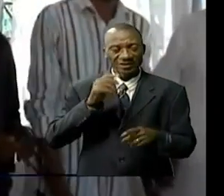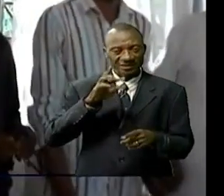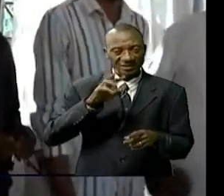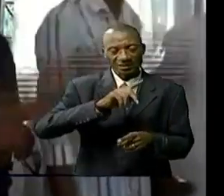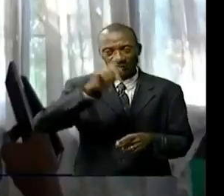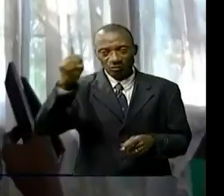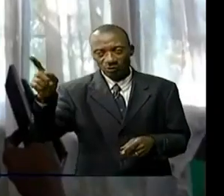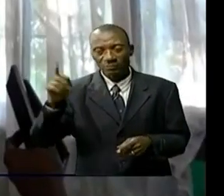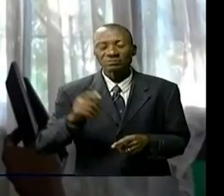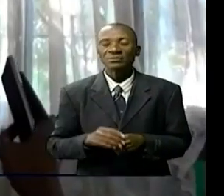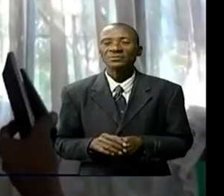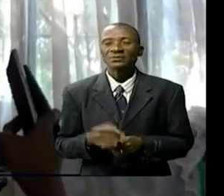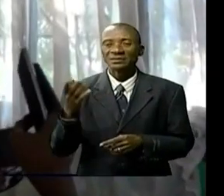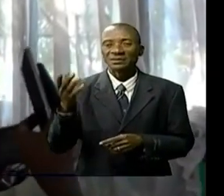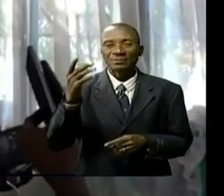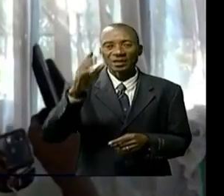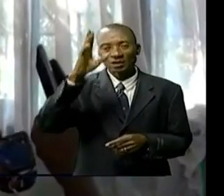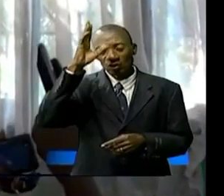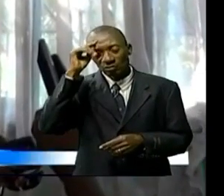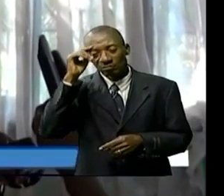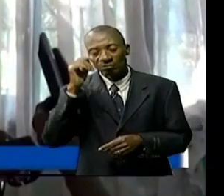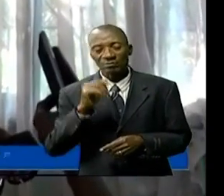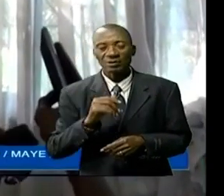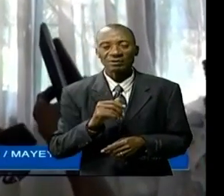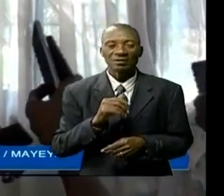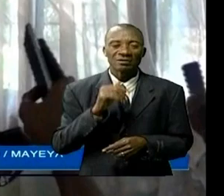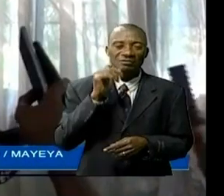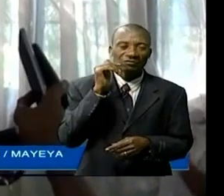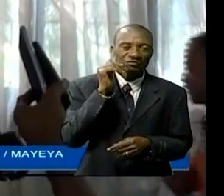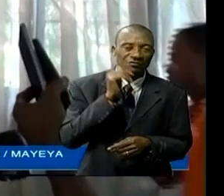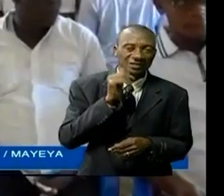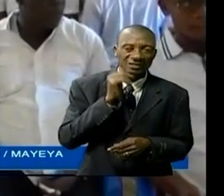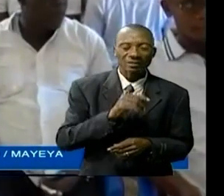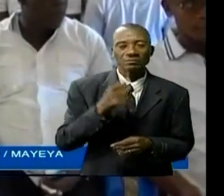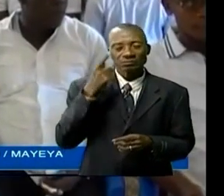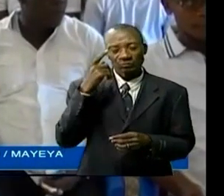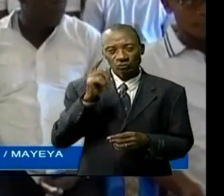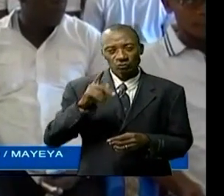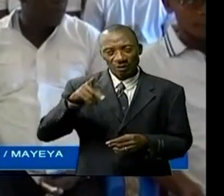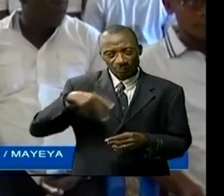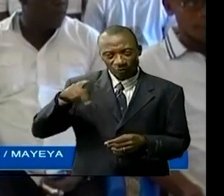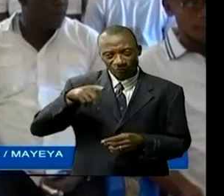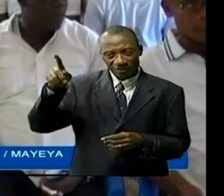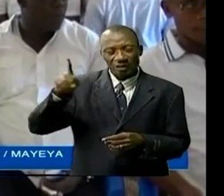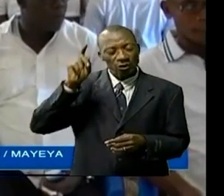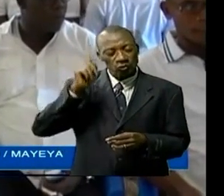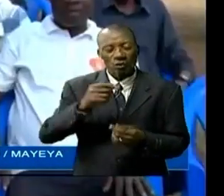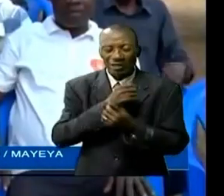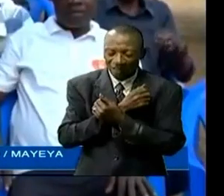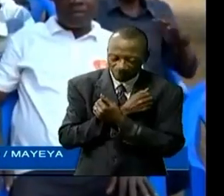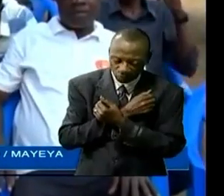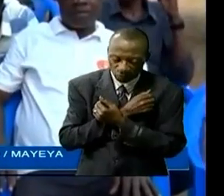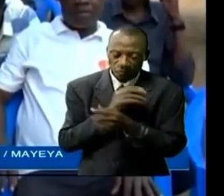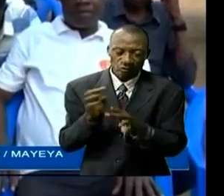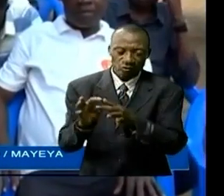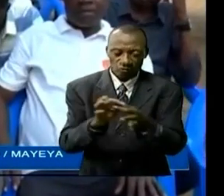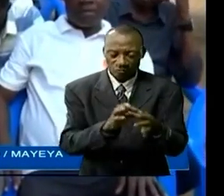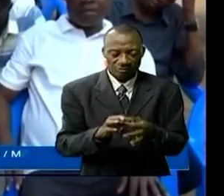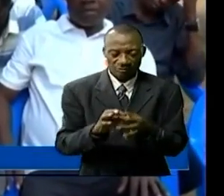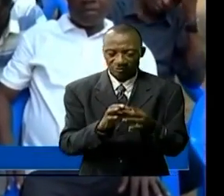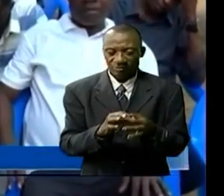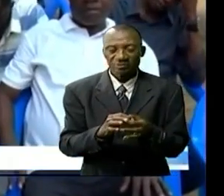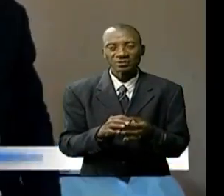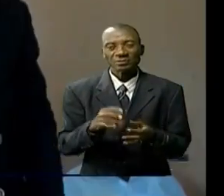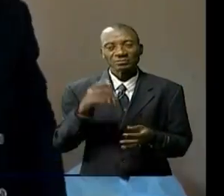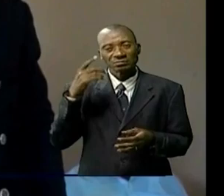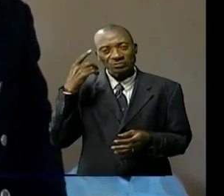invité les filles et fils de la tuera pas à cultiver l'amour la paix l'unité afin de combattre la pauvreté qui ronge